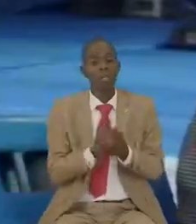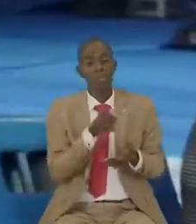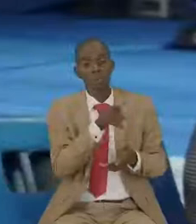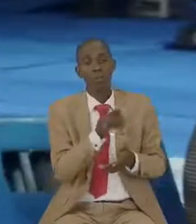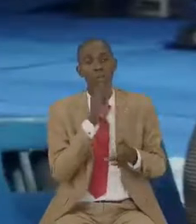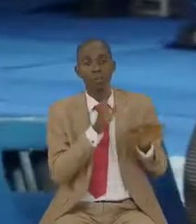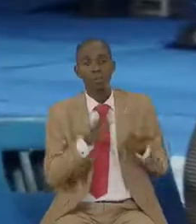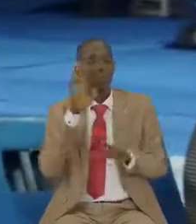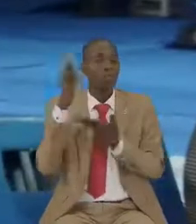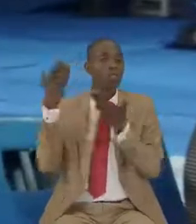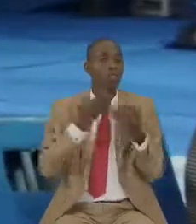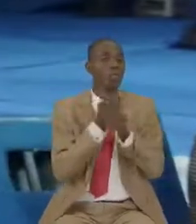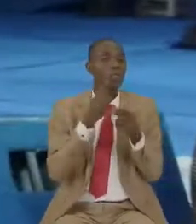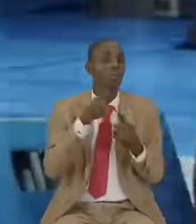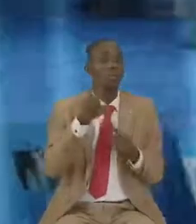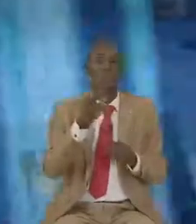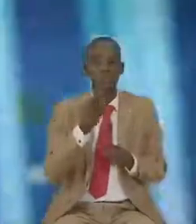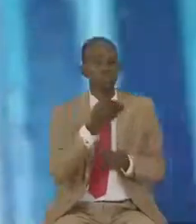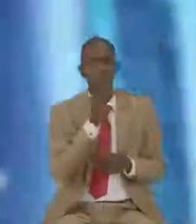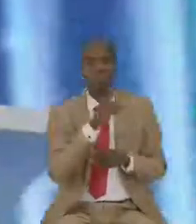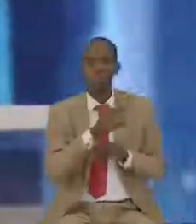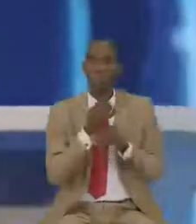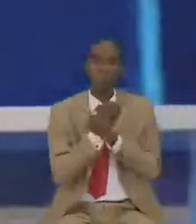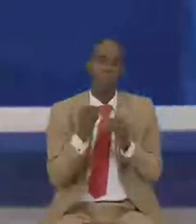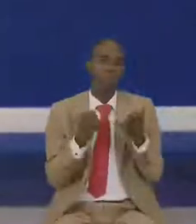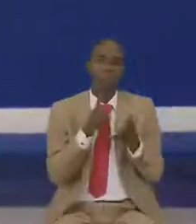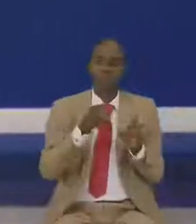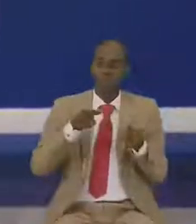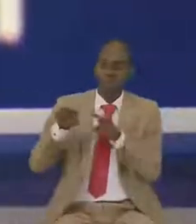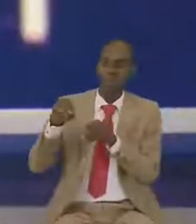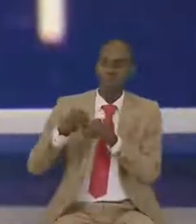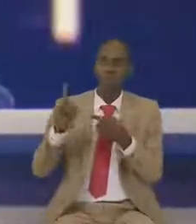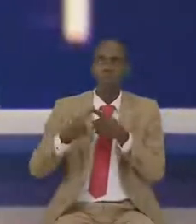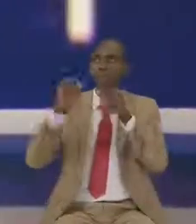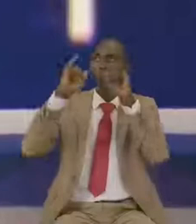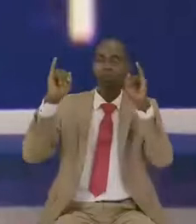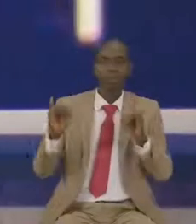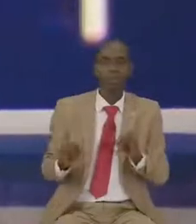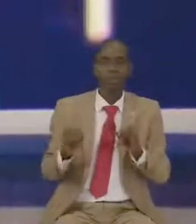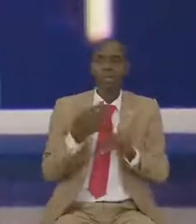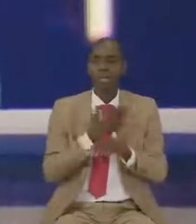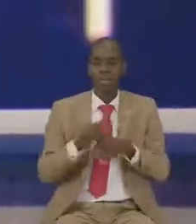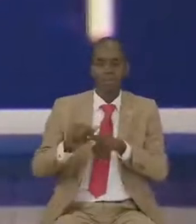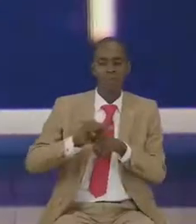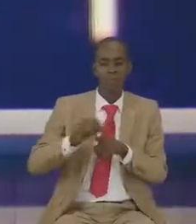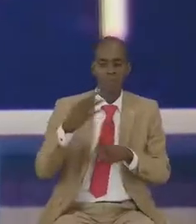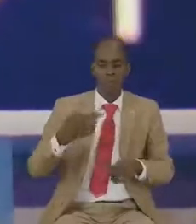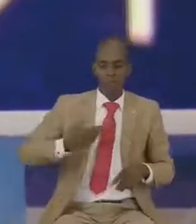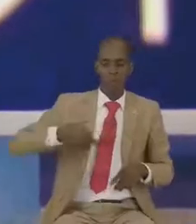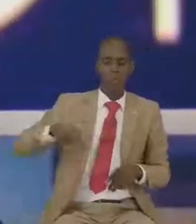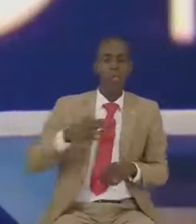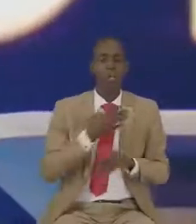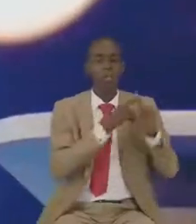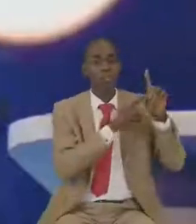fleuve comme si cela va t'apporter la délivrance. Il n'y a pas de salut là-bas. Tu regardes les rites et les cérémonies